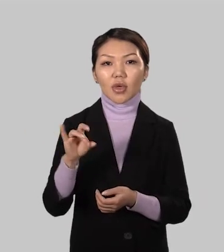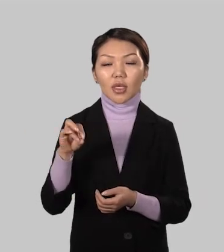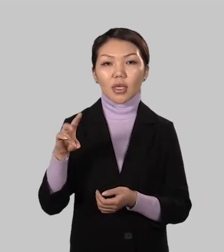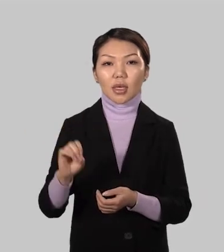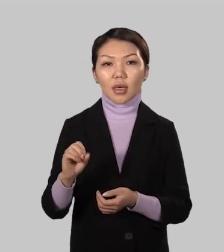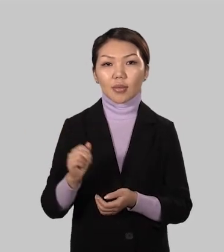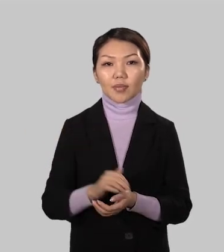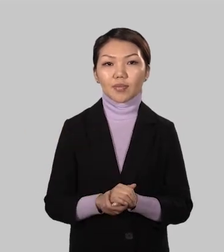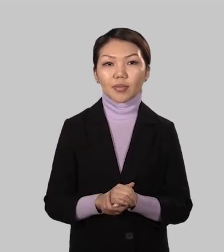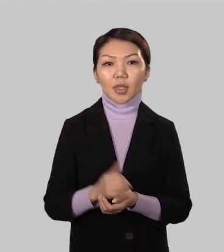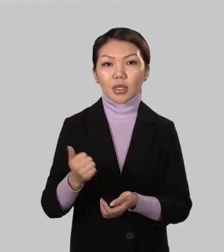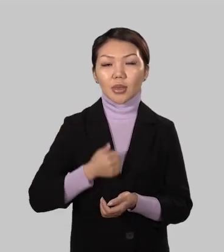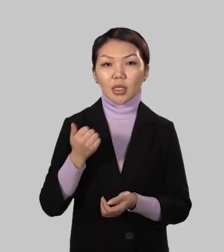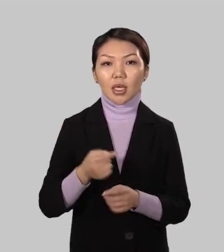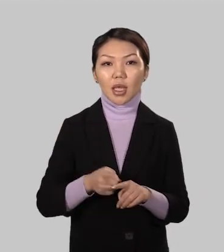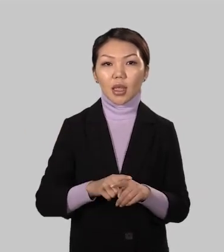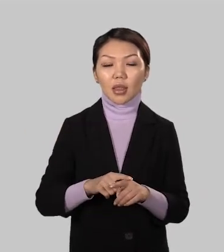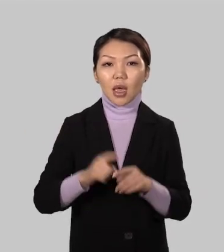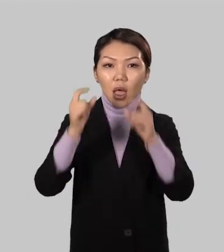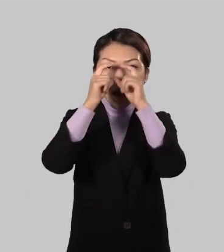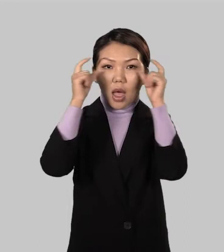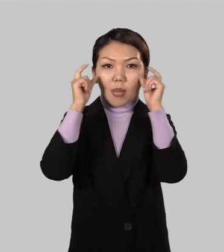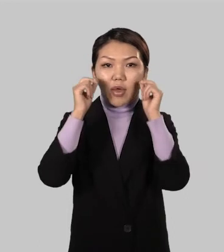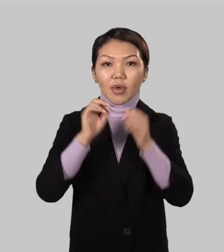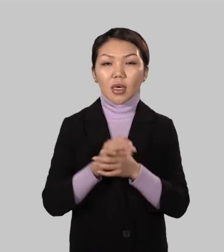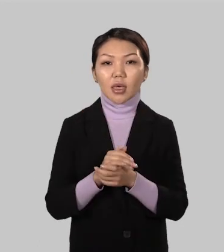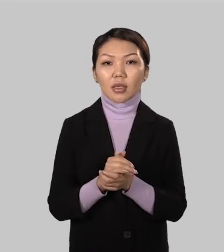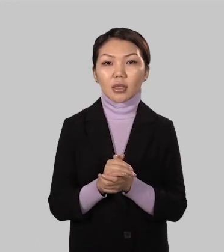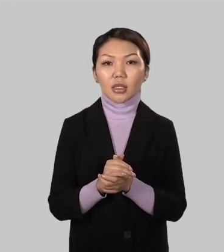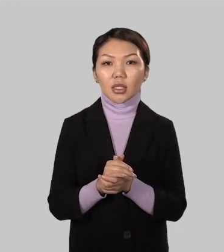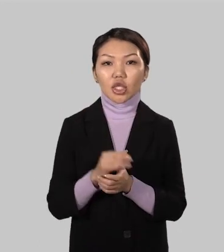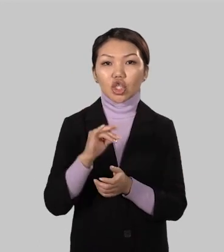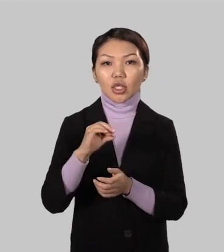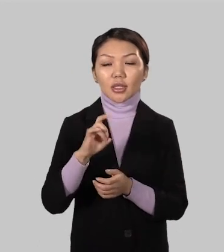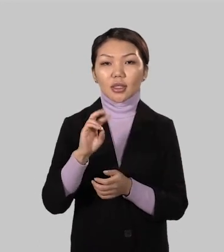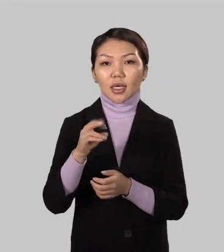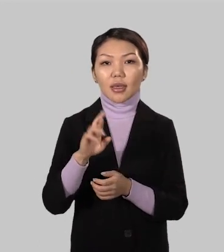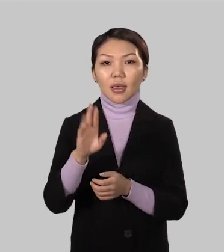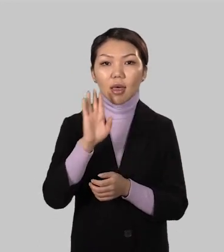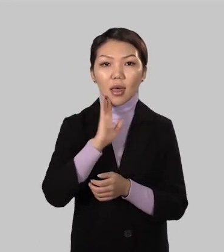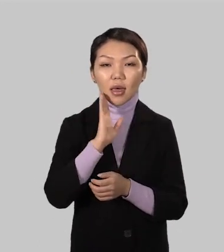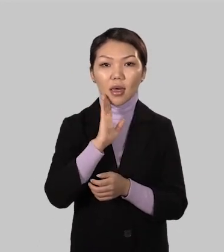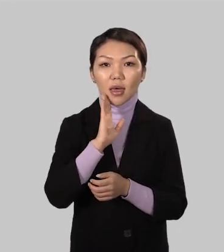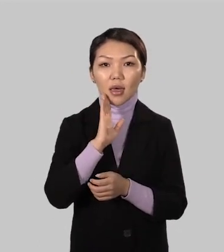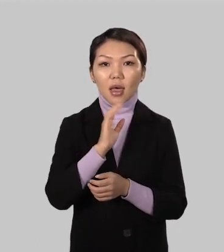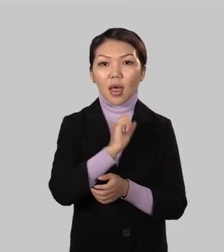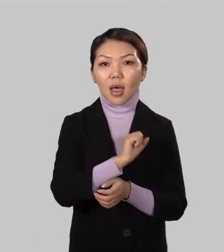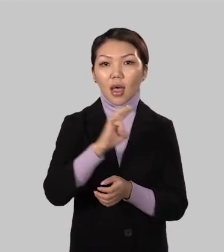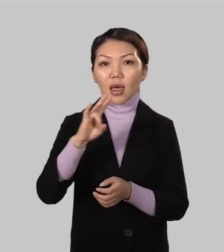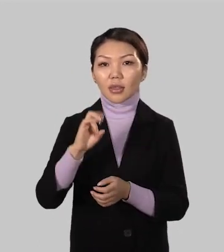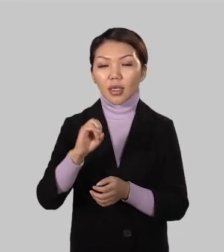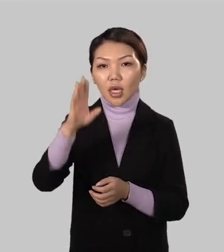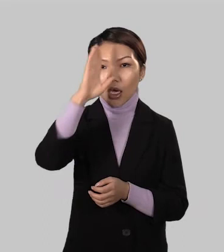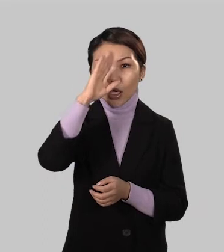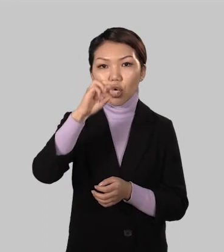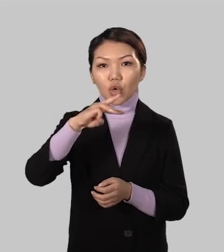это оправа для очков женская они мужская такой вариант исправления